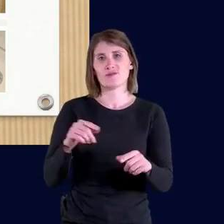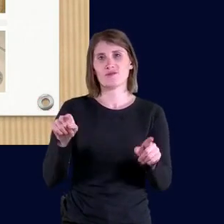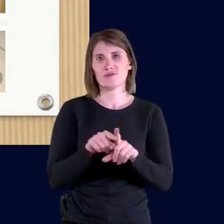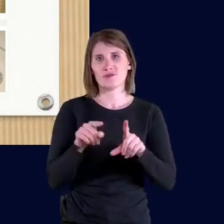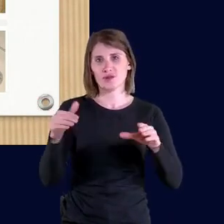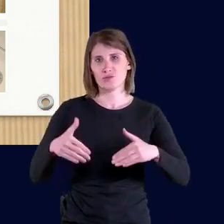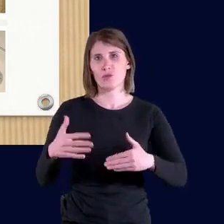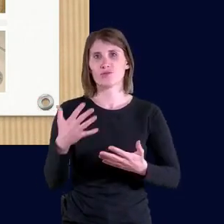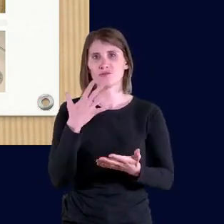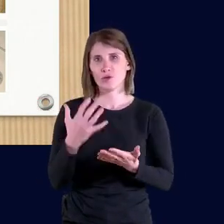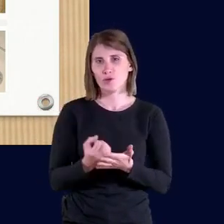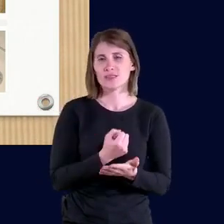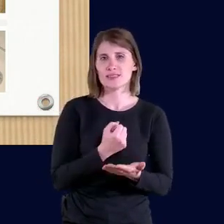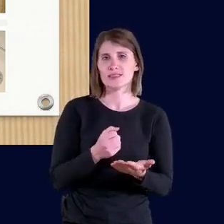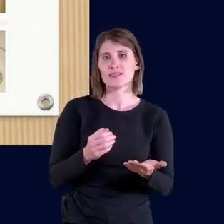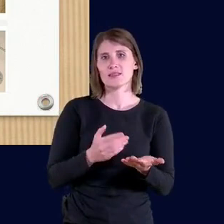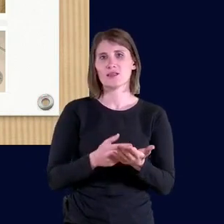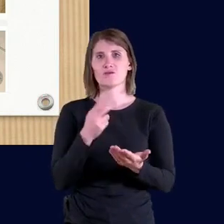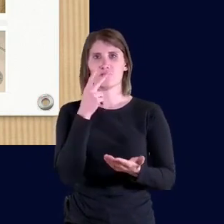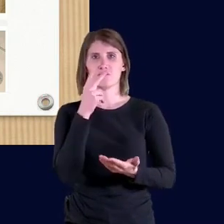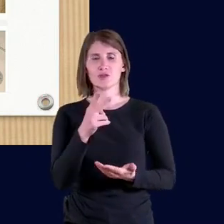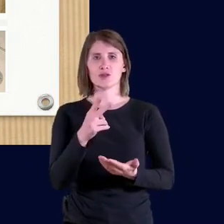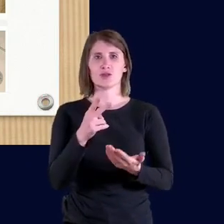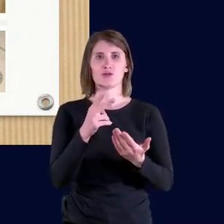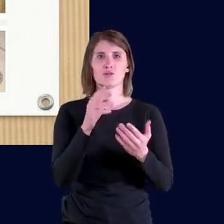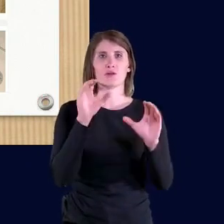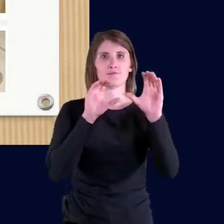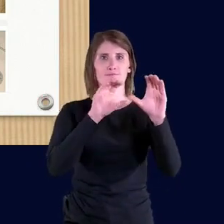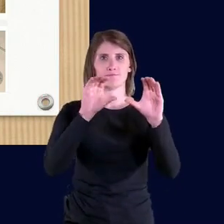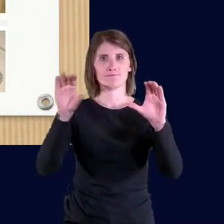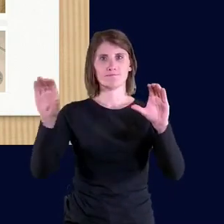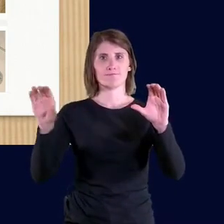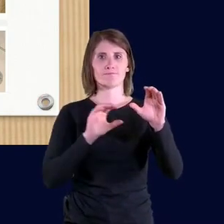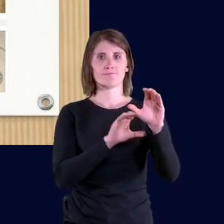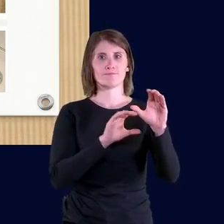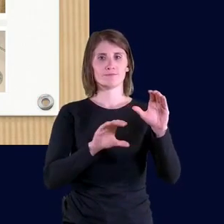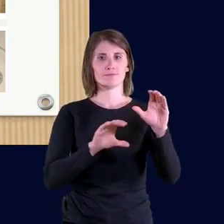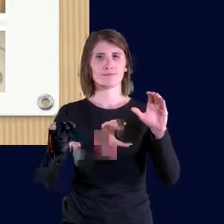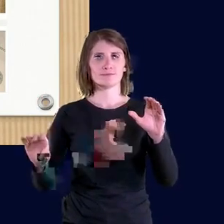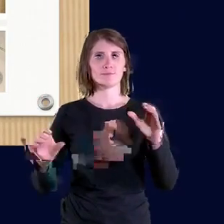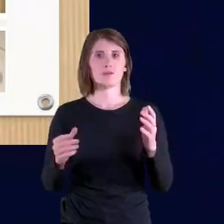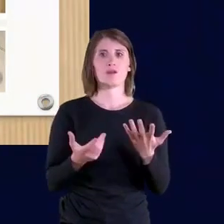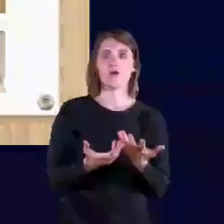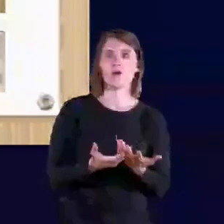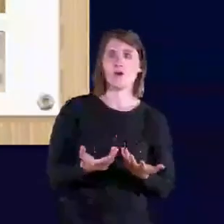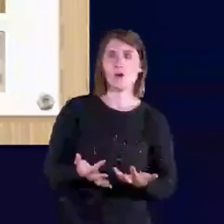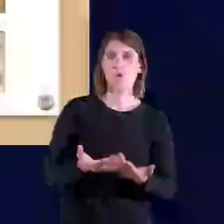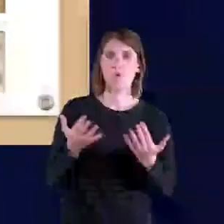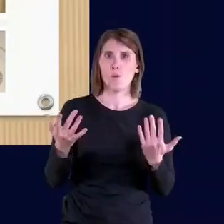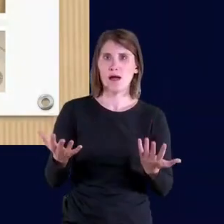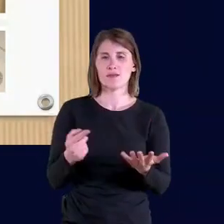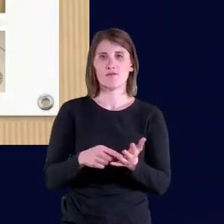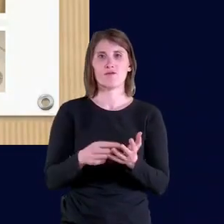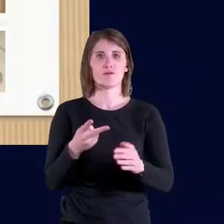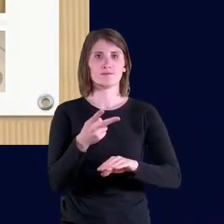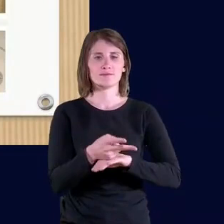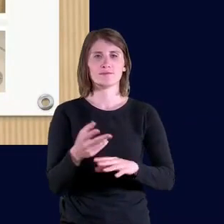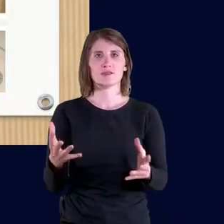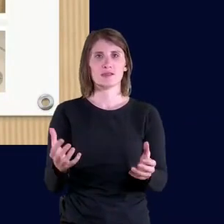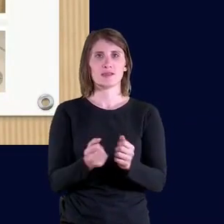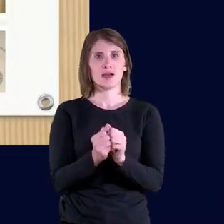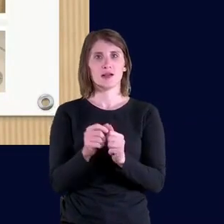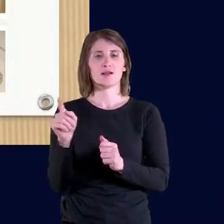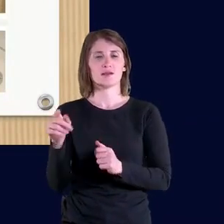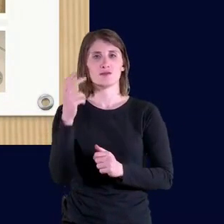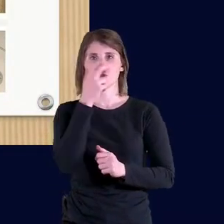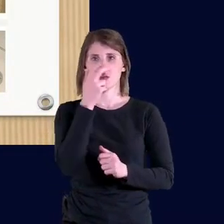pozwala nam bardzo szybko dotrzeć do bardzo ciekawych zbiorów które są zaprezentowane w Polo